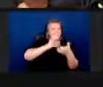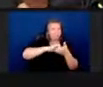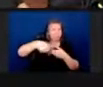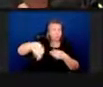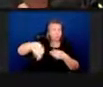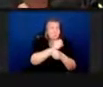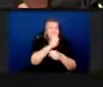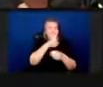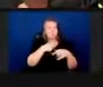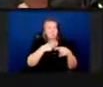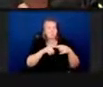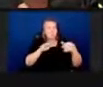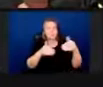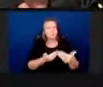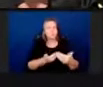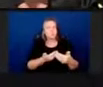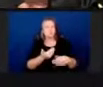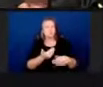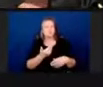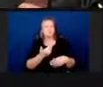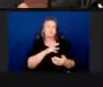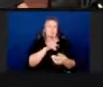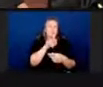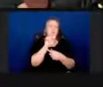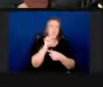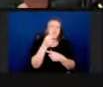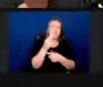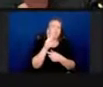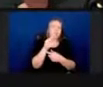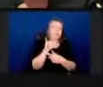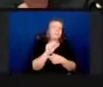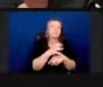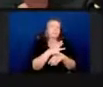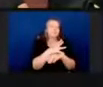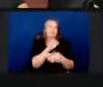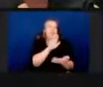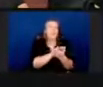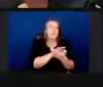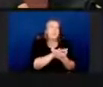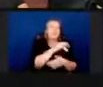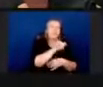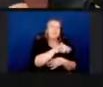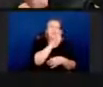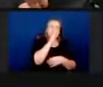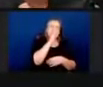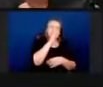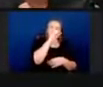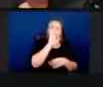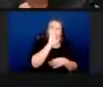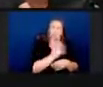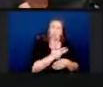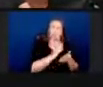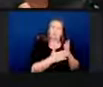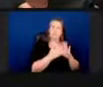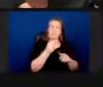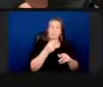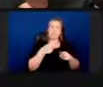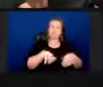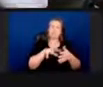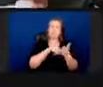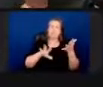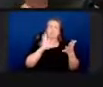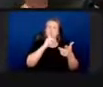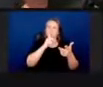tulihakikisha ya kuwa tumefanya kazi pamoja na wafanyabiashara ili tuweze kuhakikisha ya